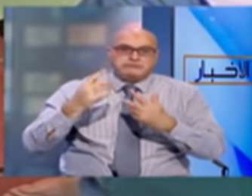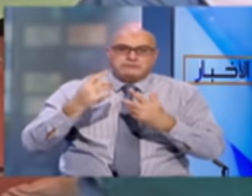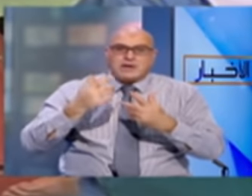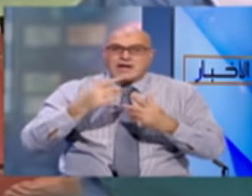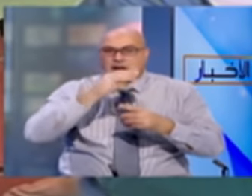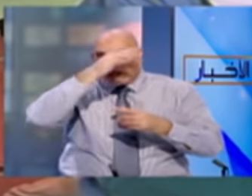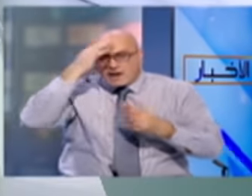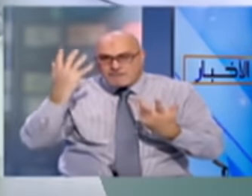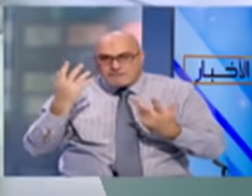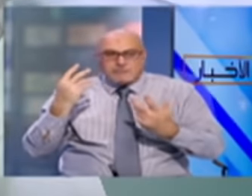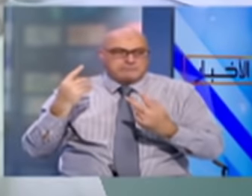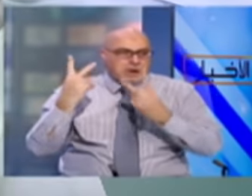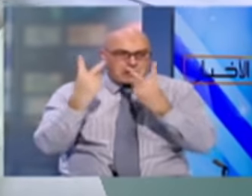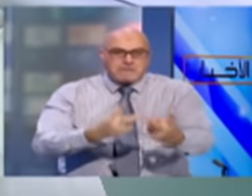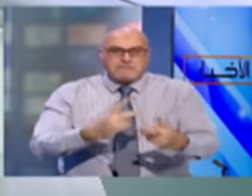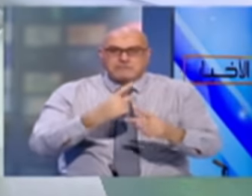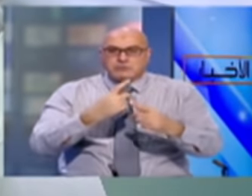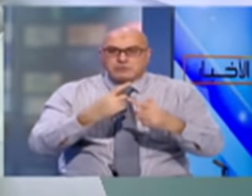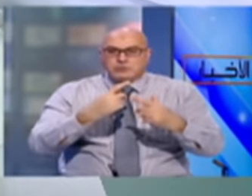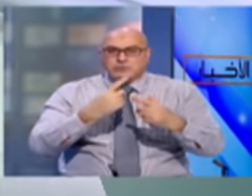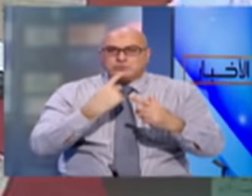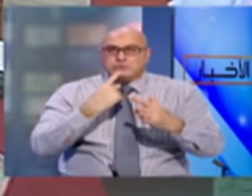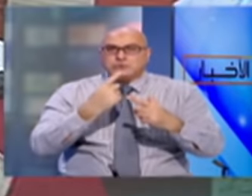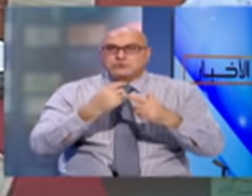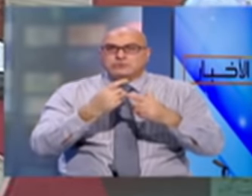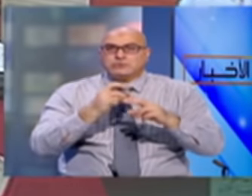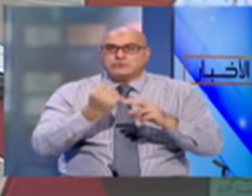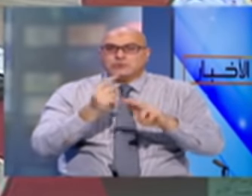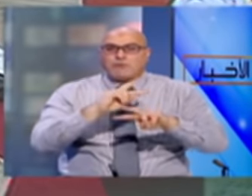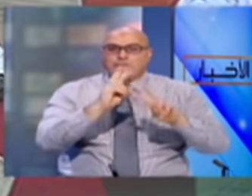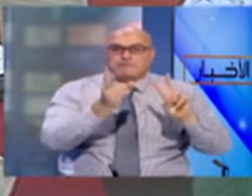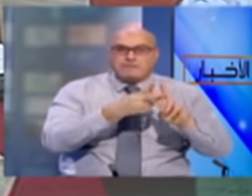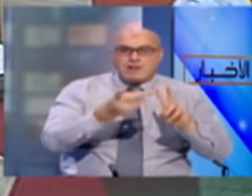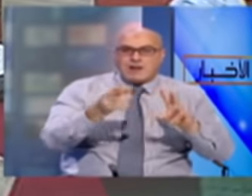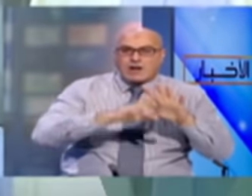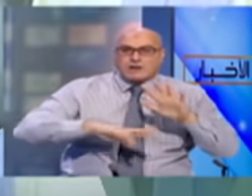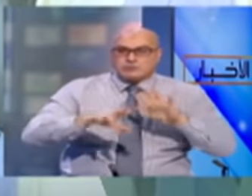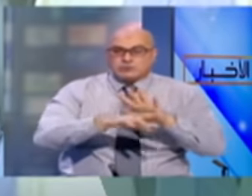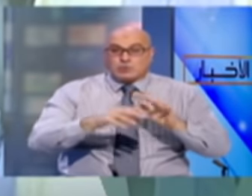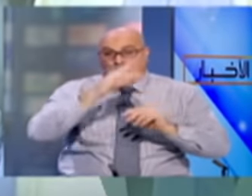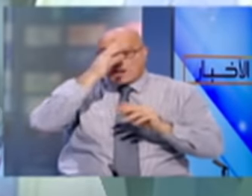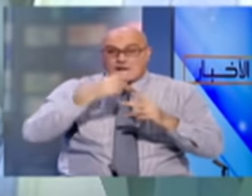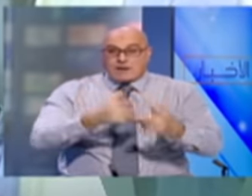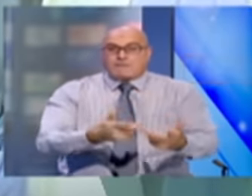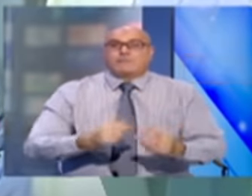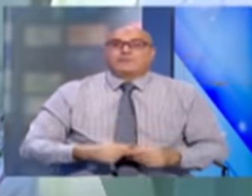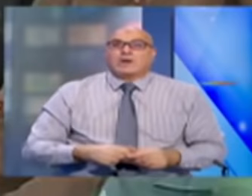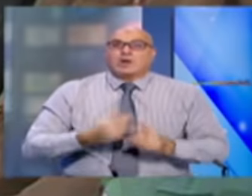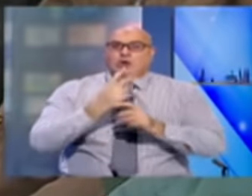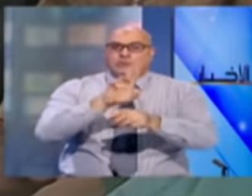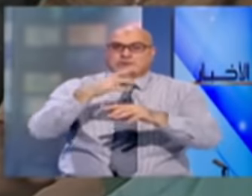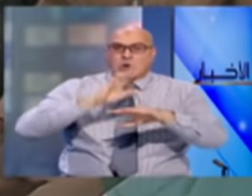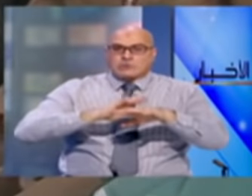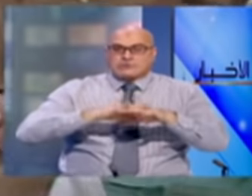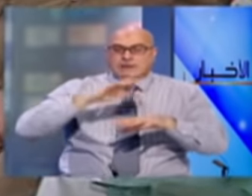الكريم وتدريس العلوم الشرعية. مستشار رئيس الجمهورية المكلف بالجمعيات الدينية عيسى بلخضر أكد من هذا المنبر